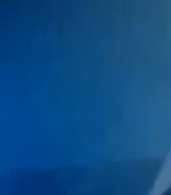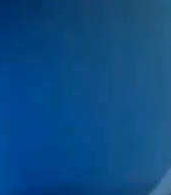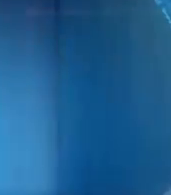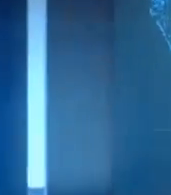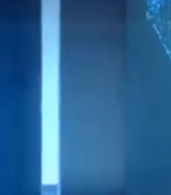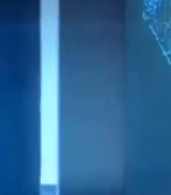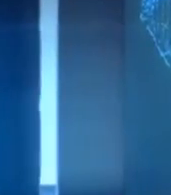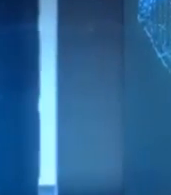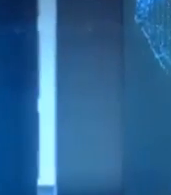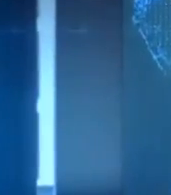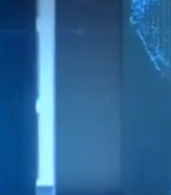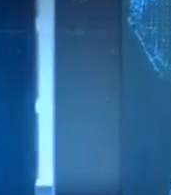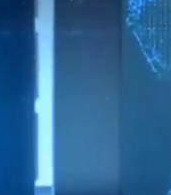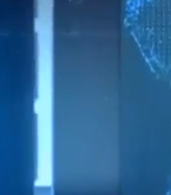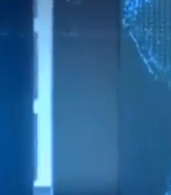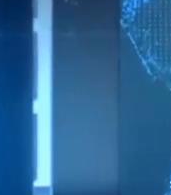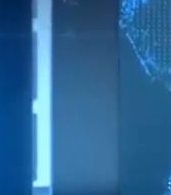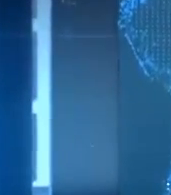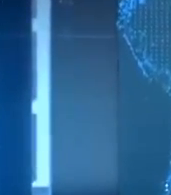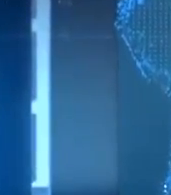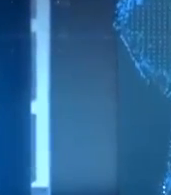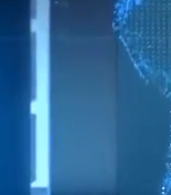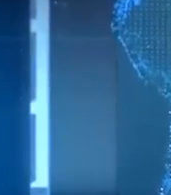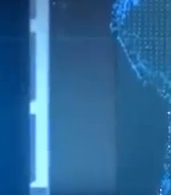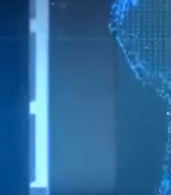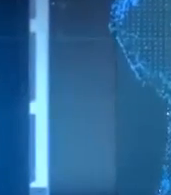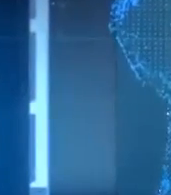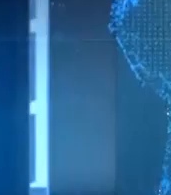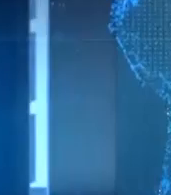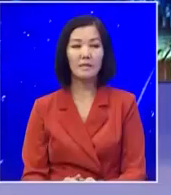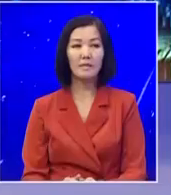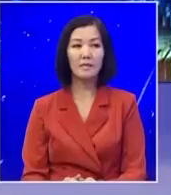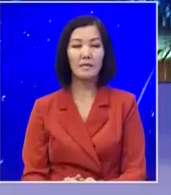Мадина Берқызы, Ануар Амангелдинов, Жасұлан Шынкенже, Жетісу телеарнасы.